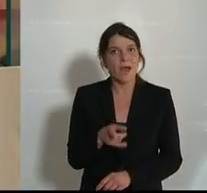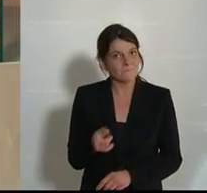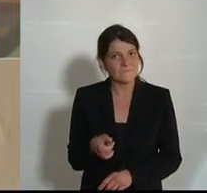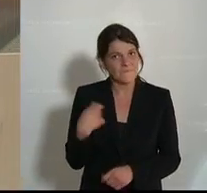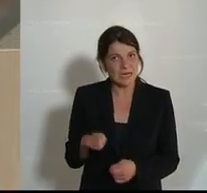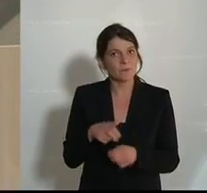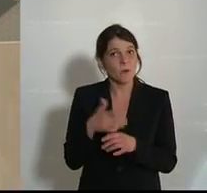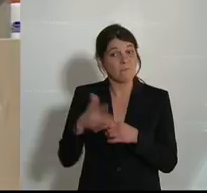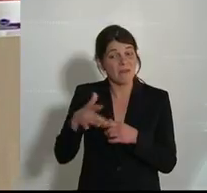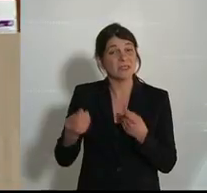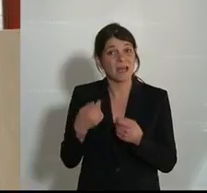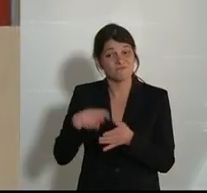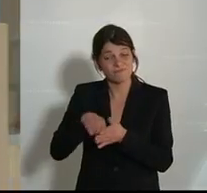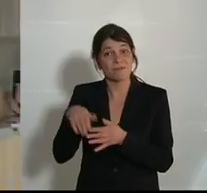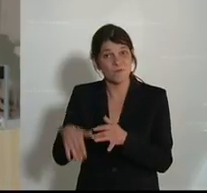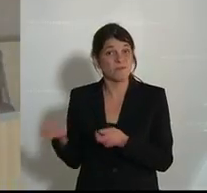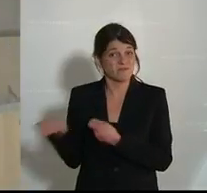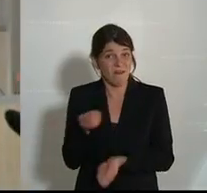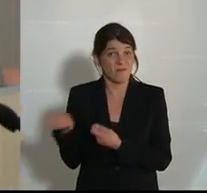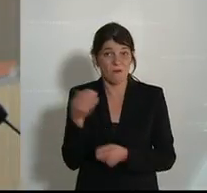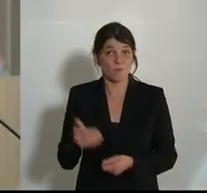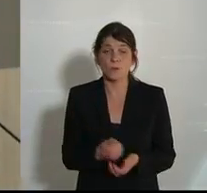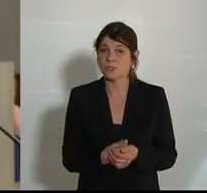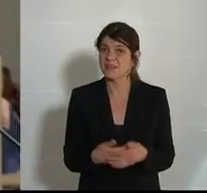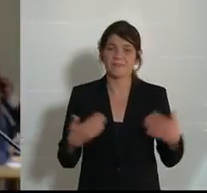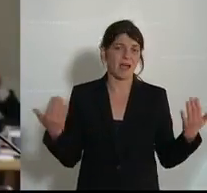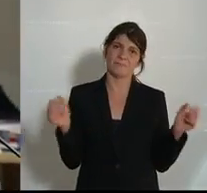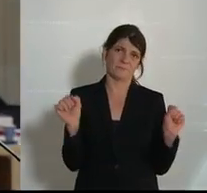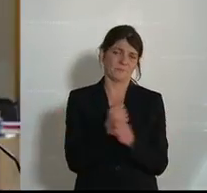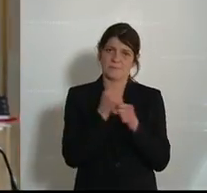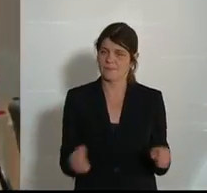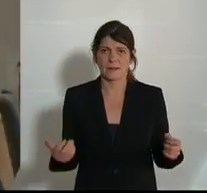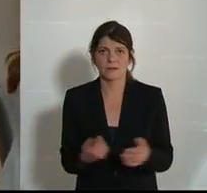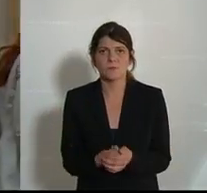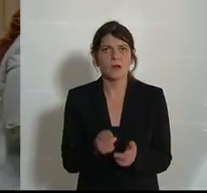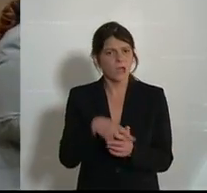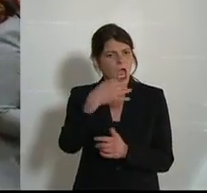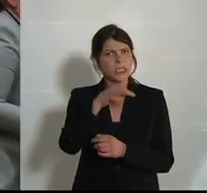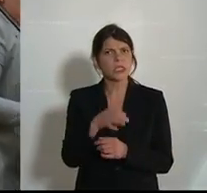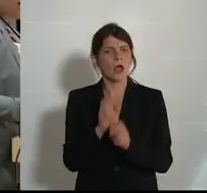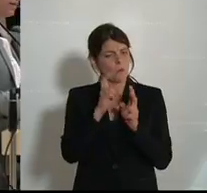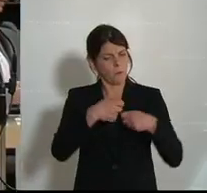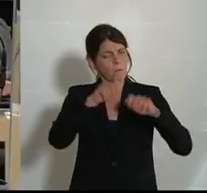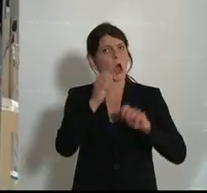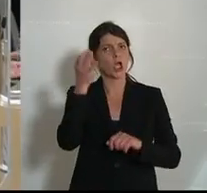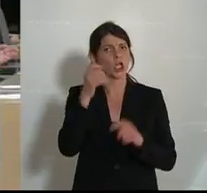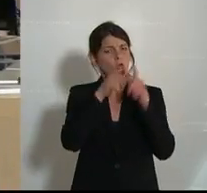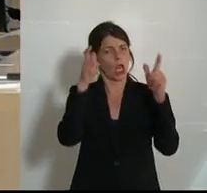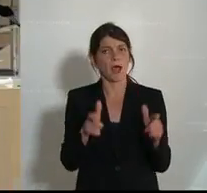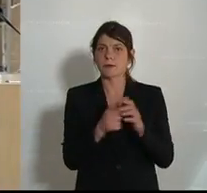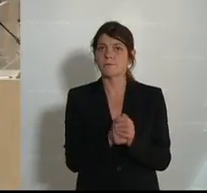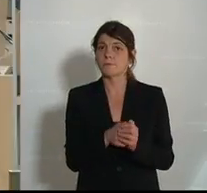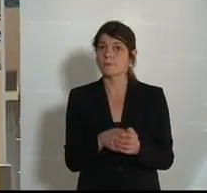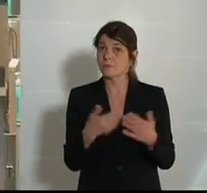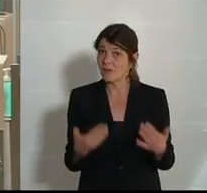an Nachholbedarf. Weil es geht nicht, dass einzelne Wohnbauträger sich über